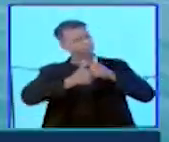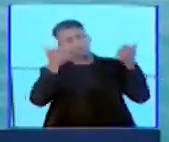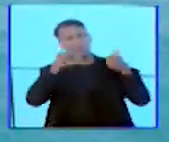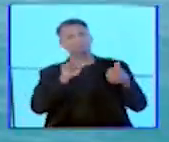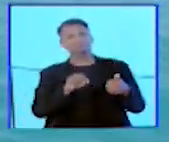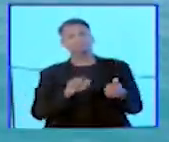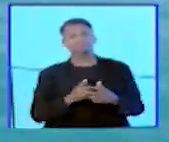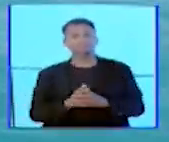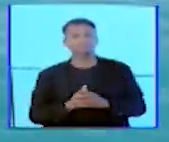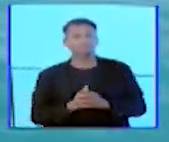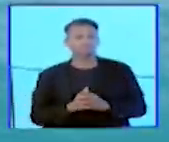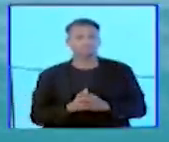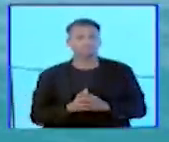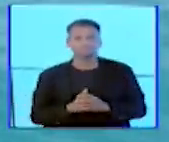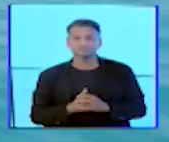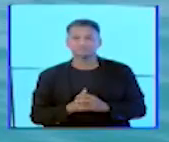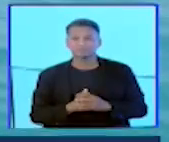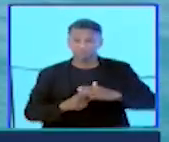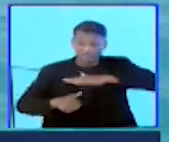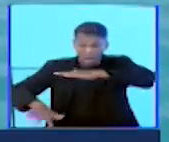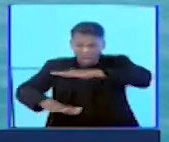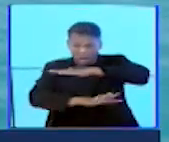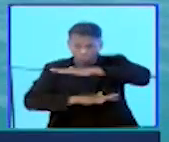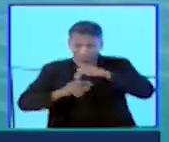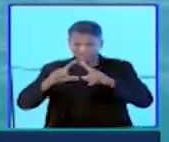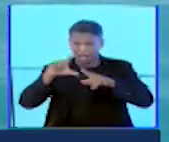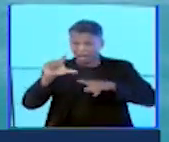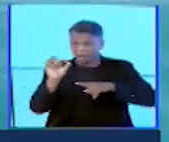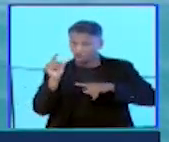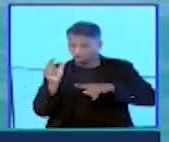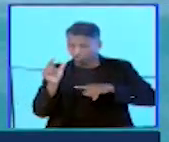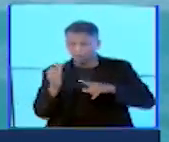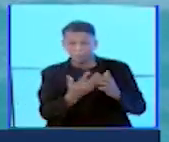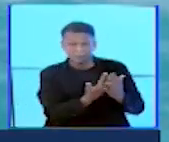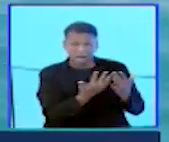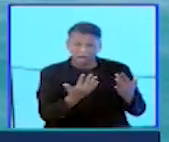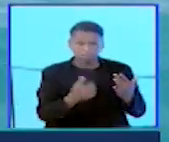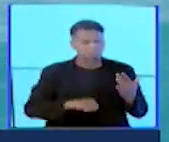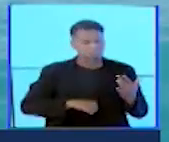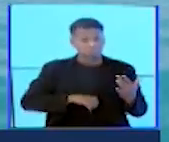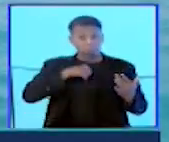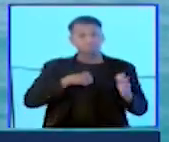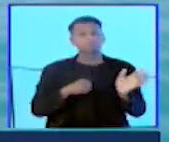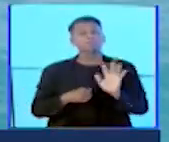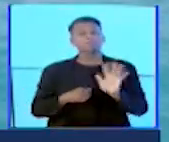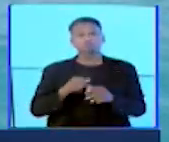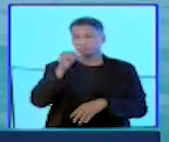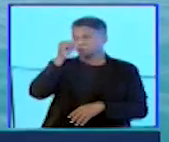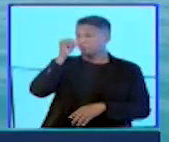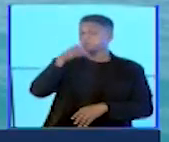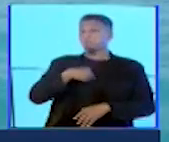Kekayaan hasil laut di Pulau Pura Alor tidak membuat warganya besar hati, melainkan dijaga sepenuh hati agar Alor